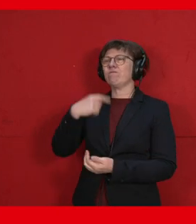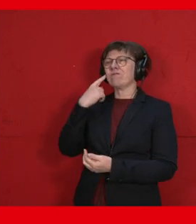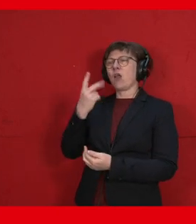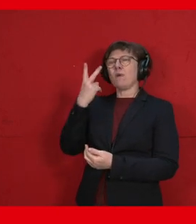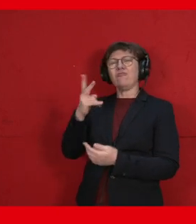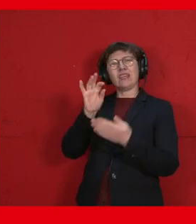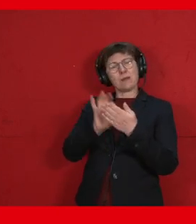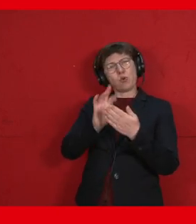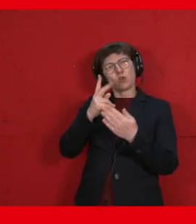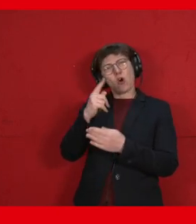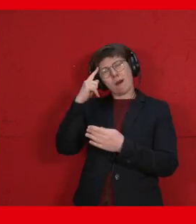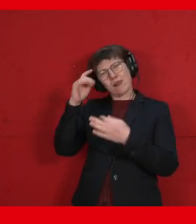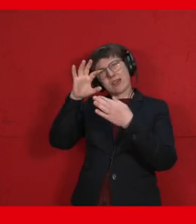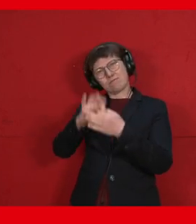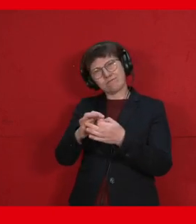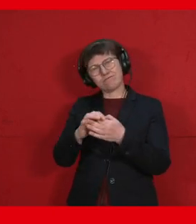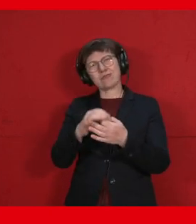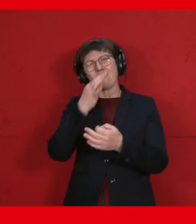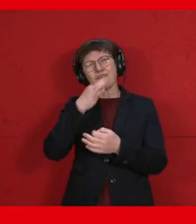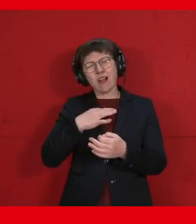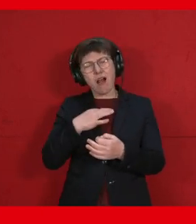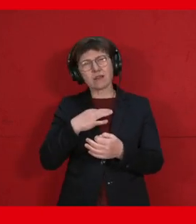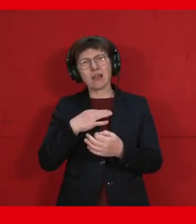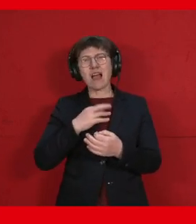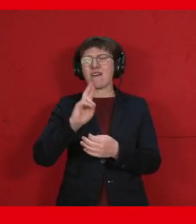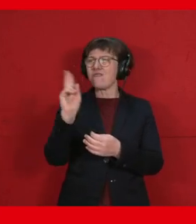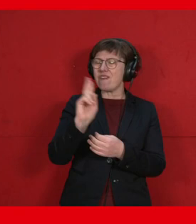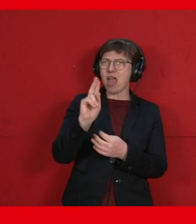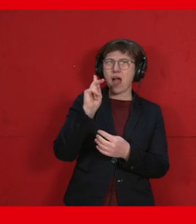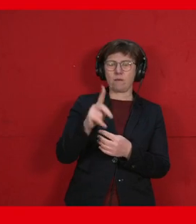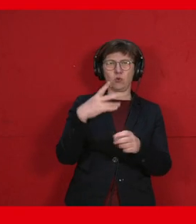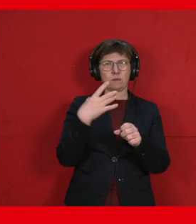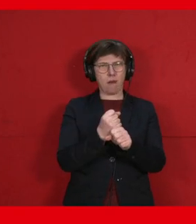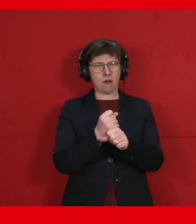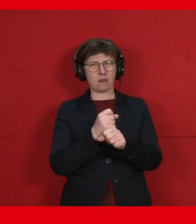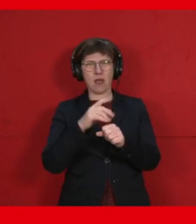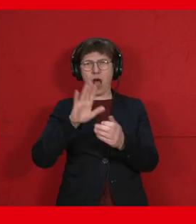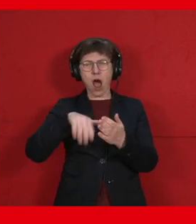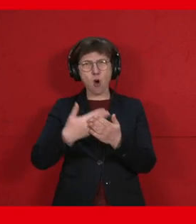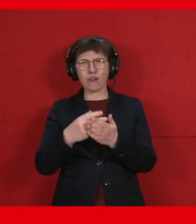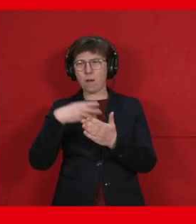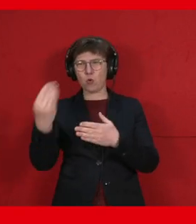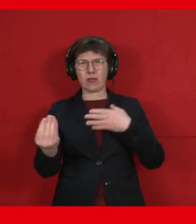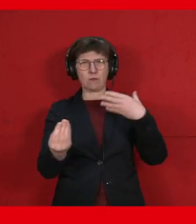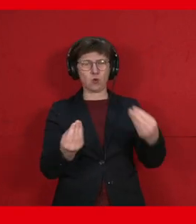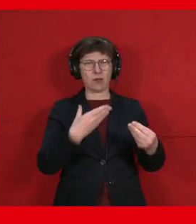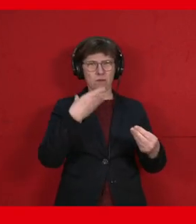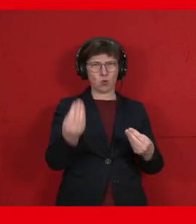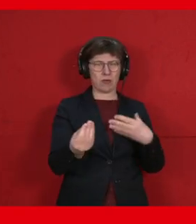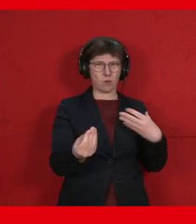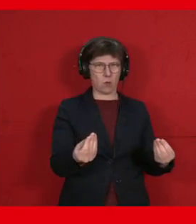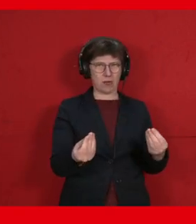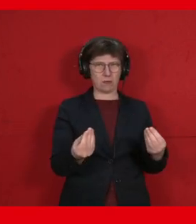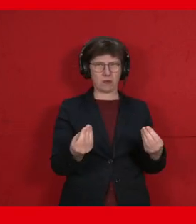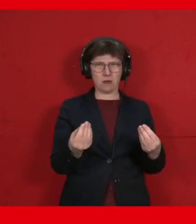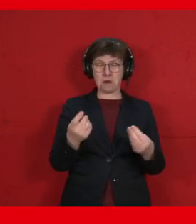guter Zeitpunkt, um vielleicht einzuhaken und sich zu fragen, ja, wer muss denn jetzt eigentlich welche Hausaufgaben machen? Also die Signale vielleicht nicht alle verstanden, aber ich bin